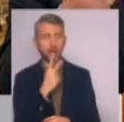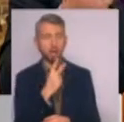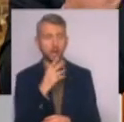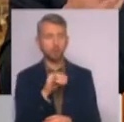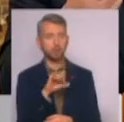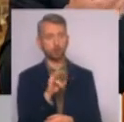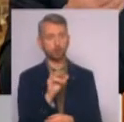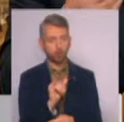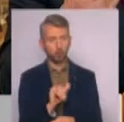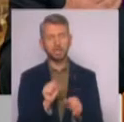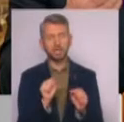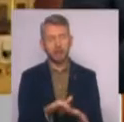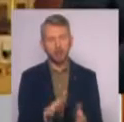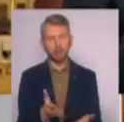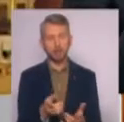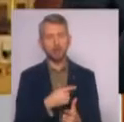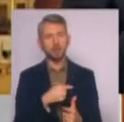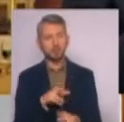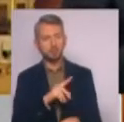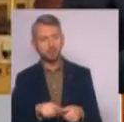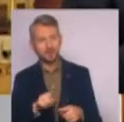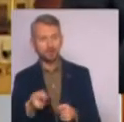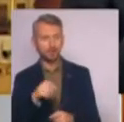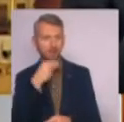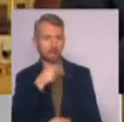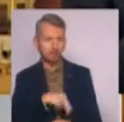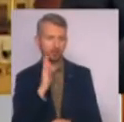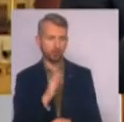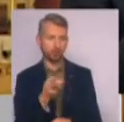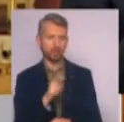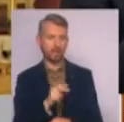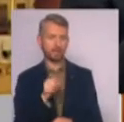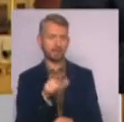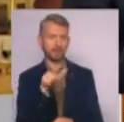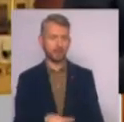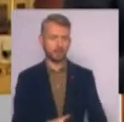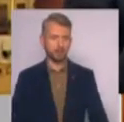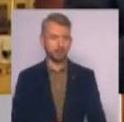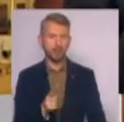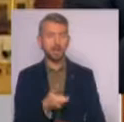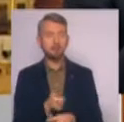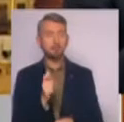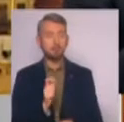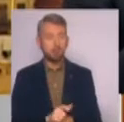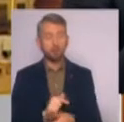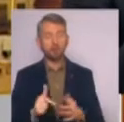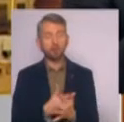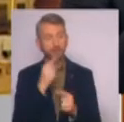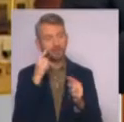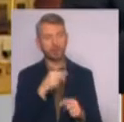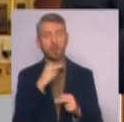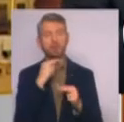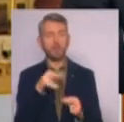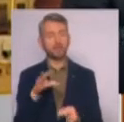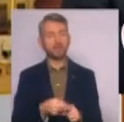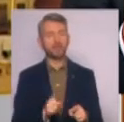тютюну кидати, чим швидше, тим краще буде для цієї людини. Тим більше, я знову звертаю увагу, все